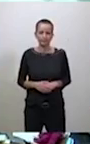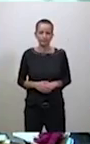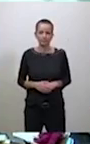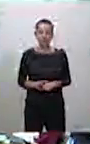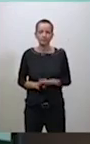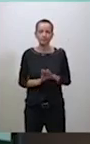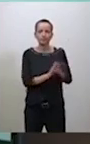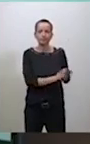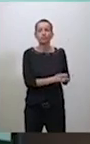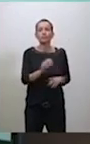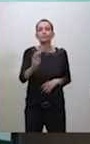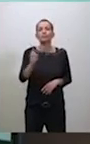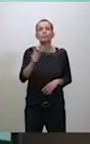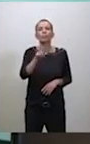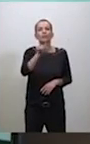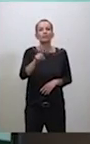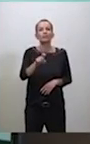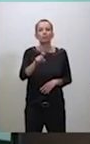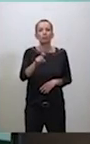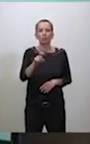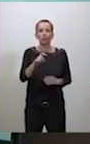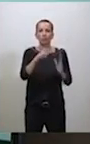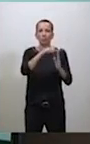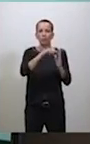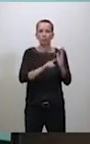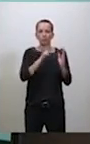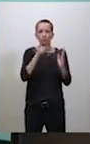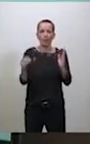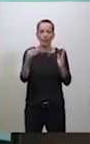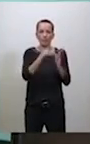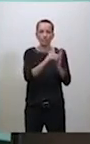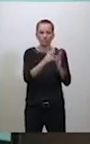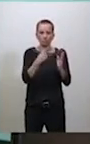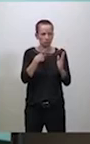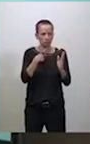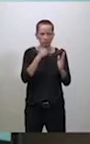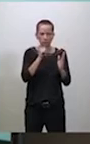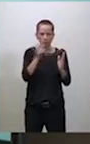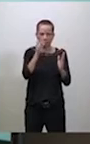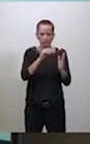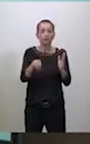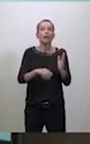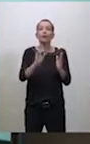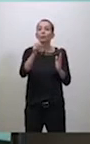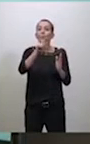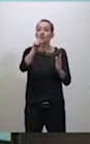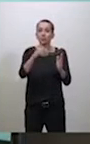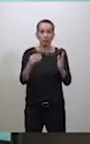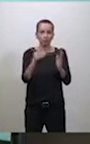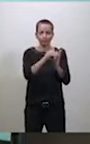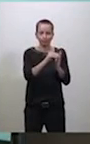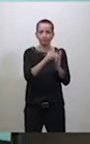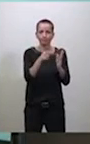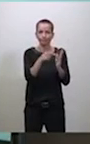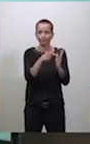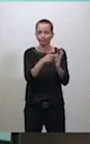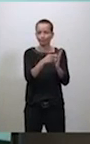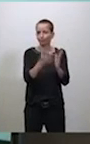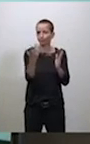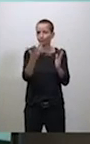J'en viens maintenant à la première question inscrite à notre ordre du jour. Je pense avoir rien oublié. Donc, première question inscrite à notre ordre du